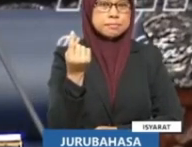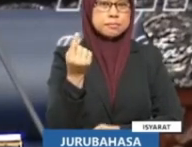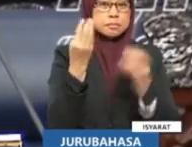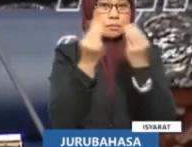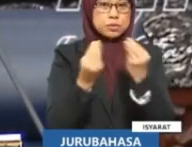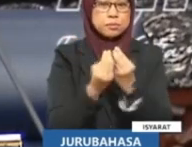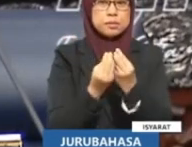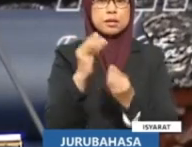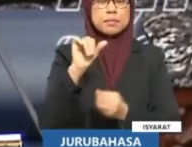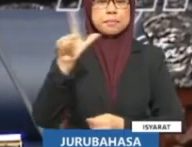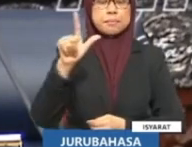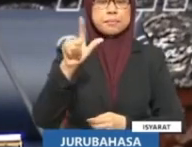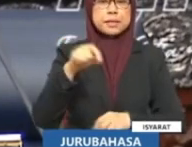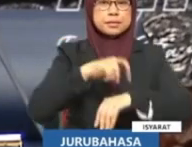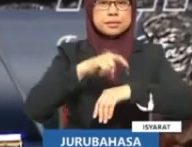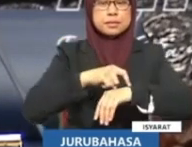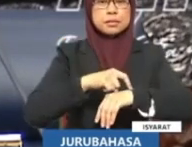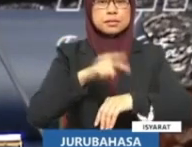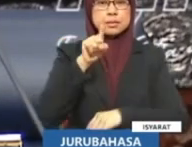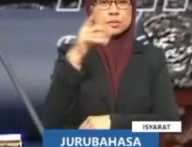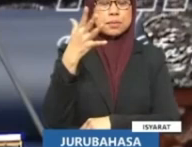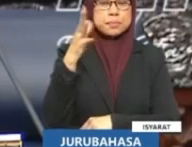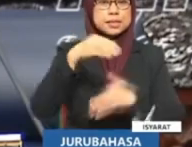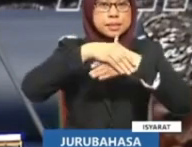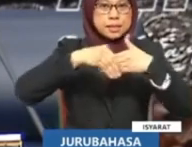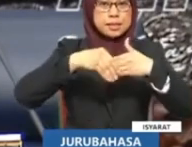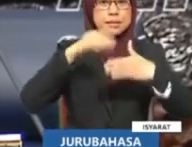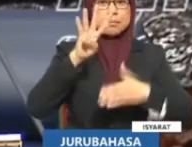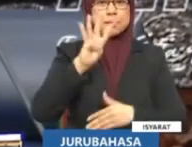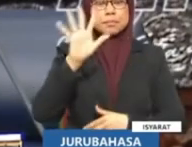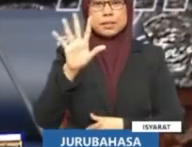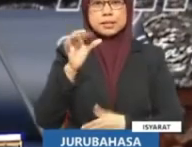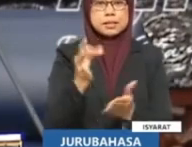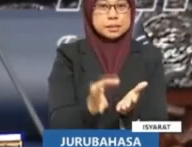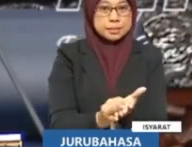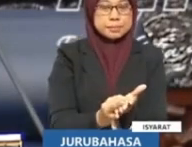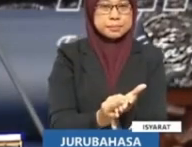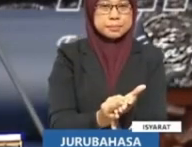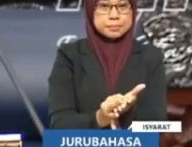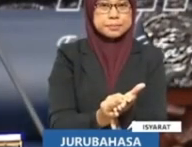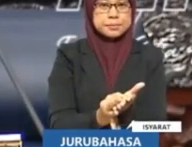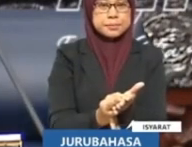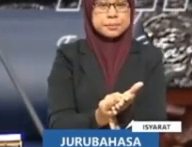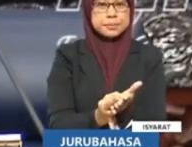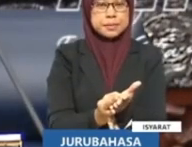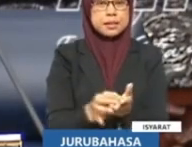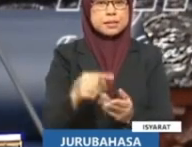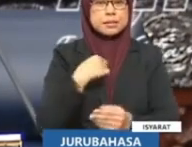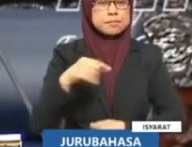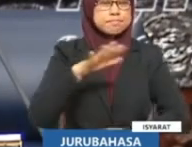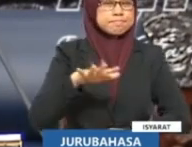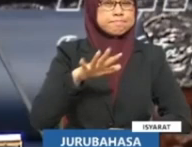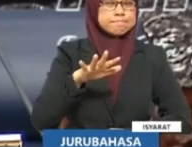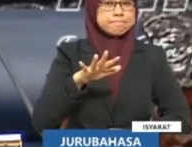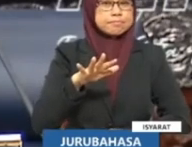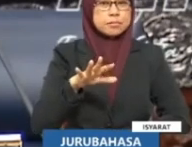berjumlah Bells emas seorang 115 Ringgit 45.sin ini bellini ini di saya jangka